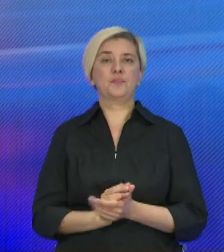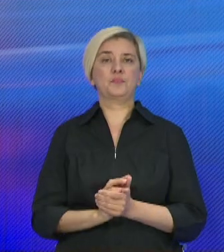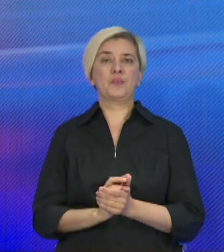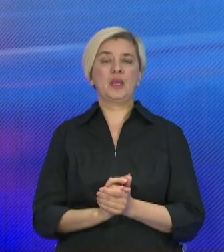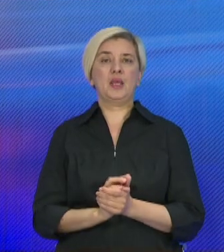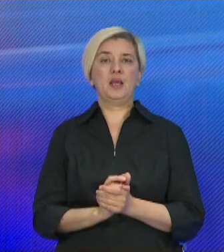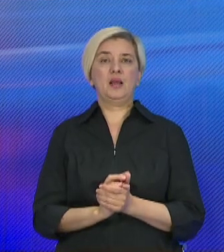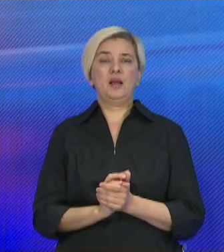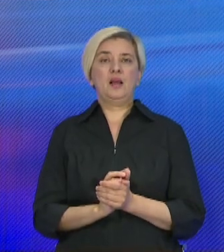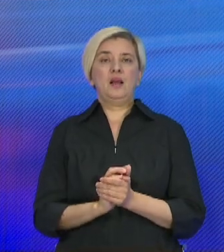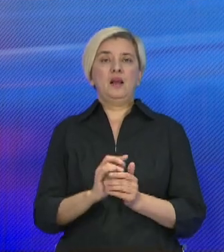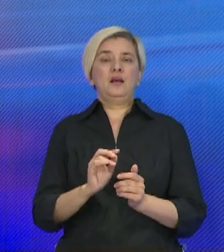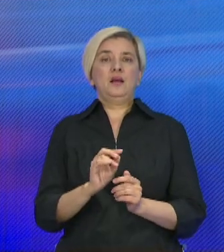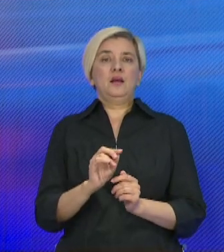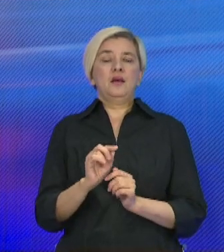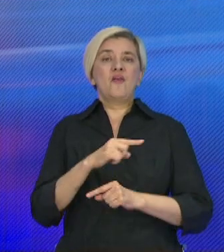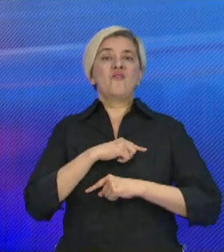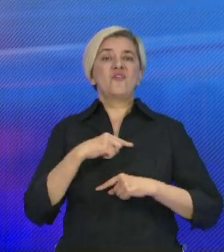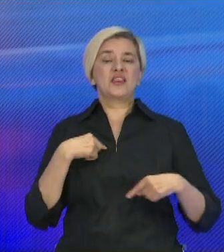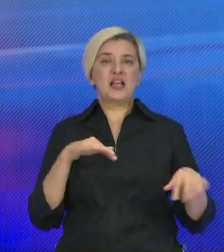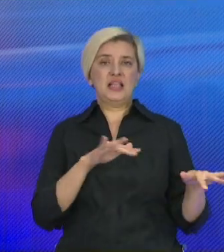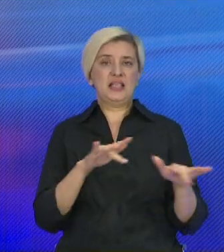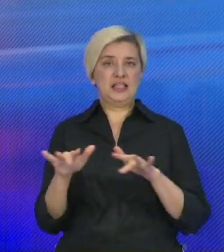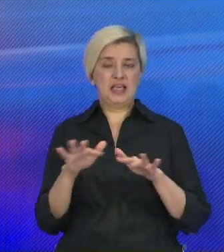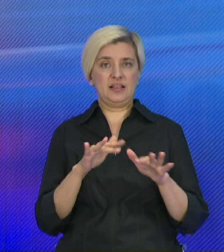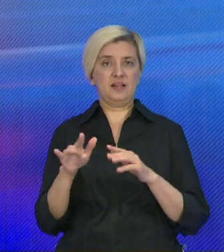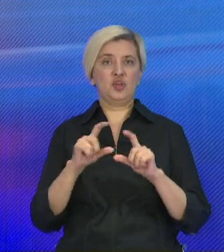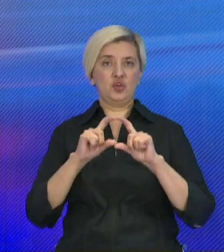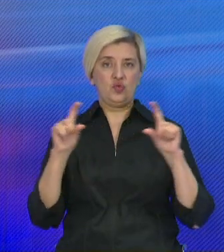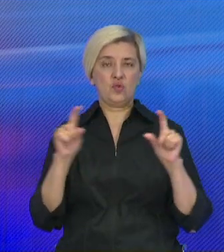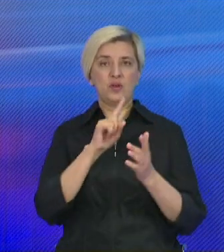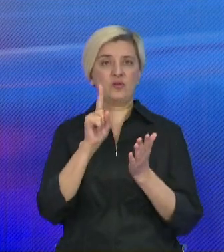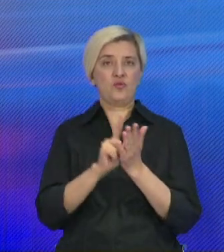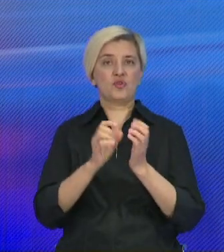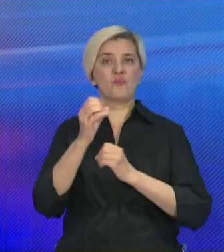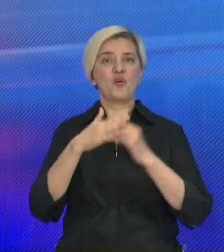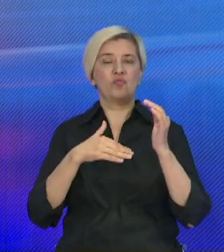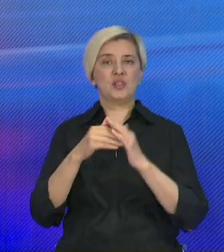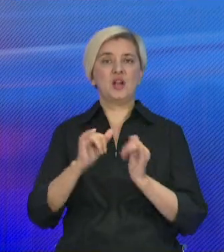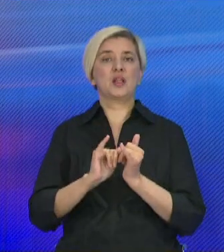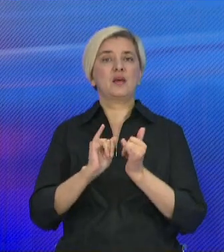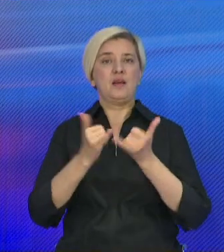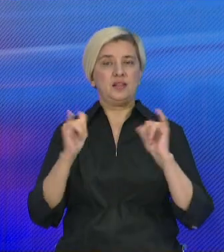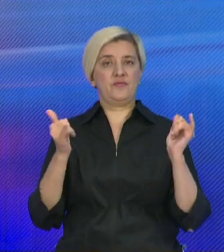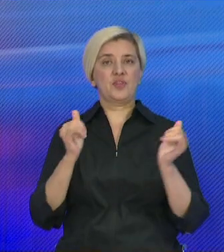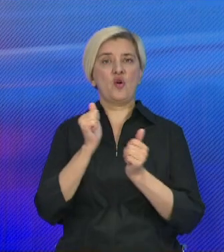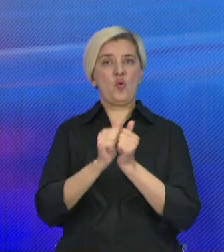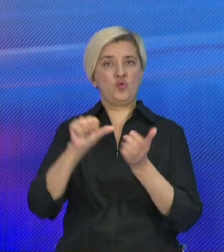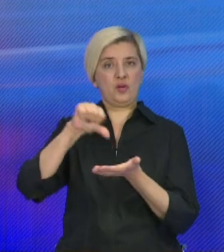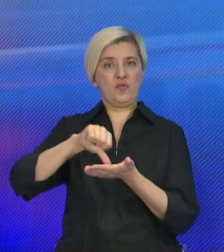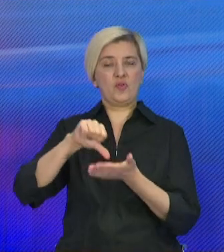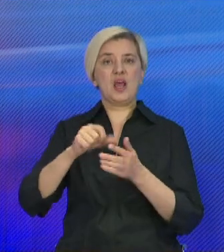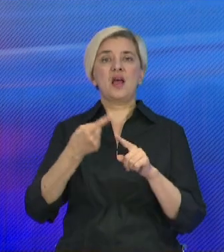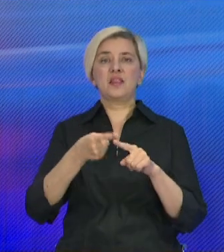Финалом деятельности школы молодого педагога повинен стать профессийный рост каждого ее удельника. У приватности на это нацелены и организаторы,